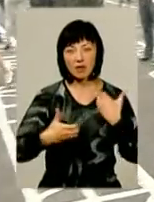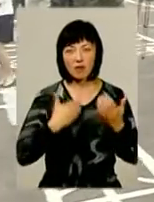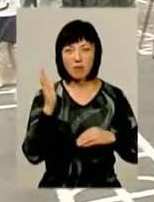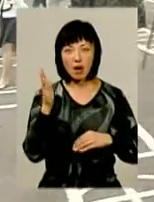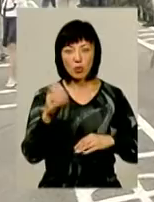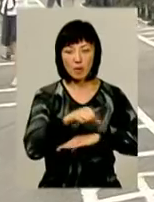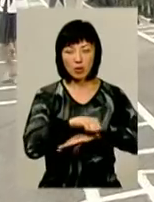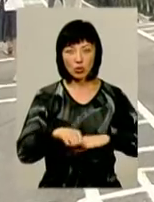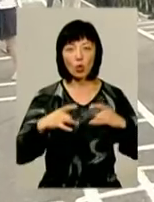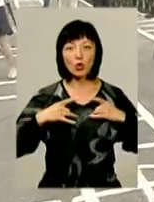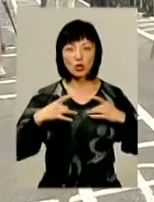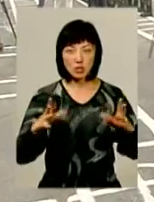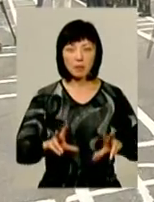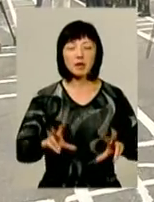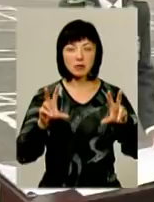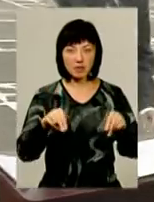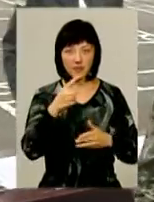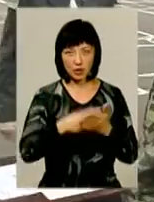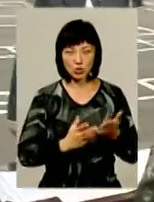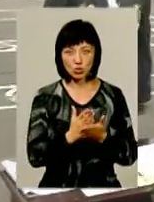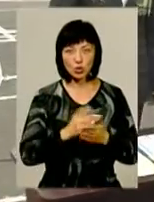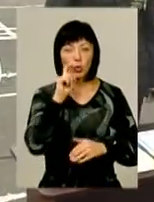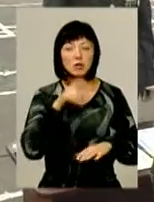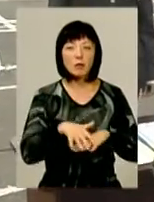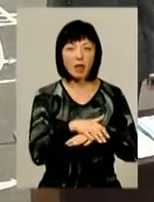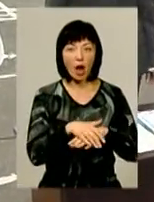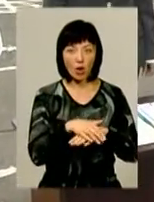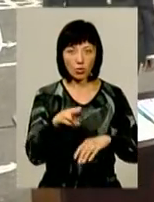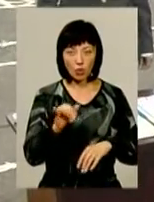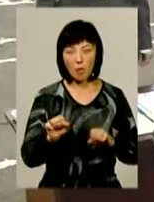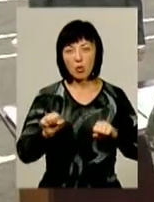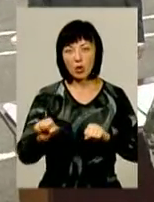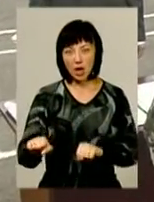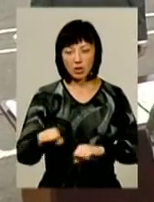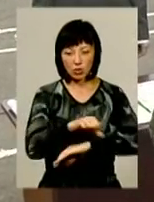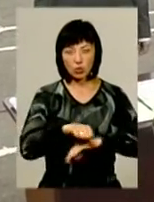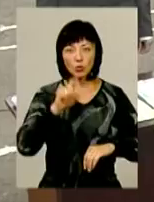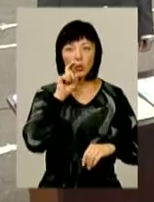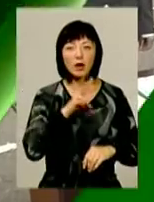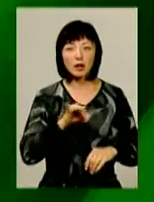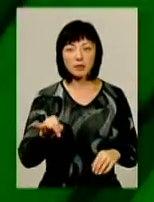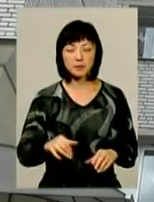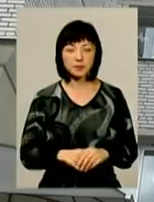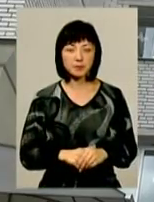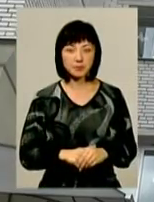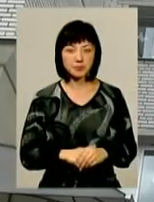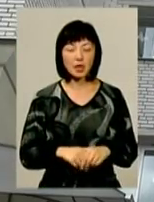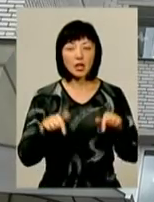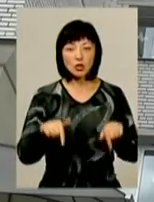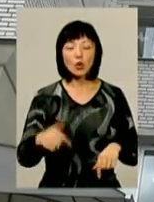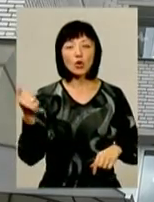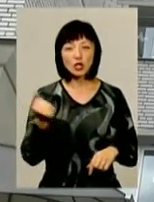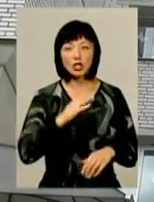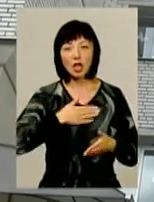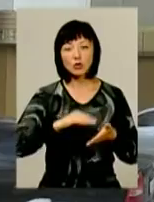майбутні прикордонники урочисто присягли вірно служити українському народові та обороняти кордони нашої держави. Цього тижня